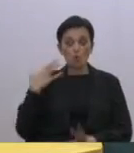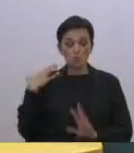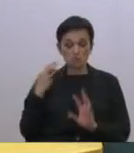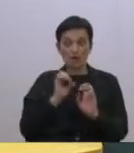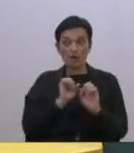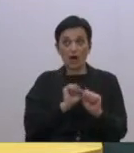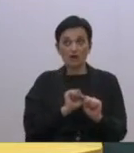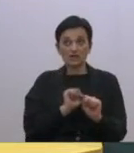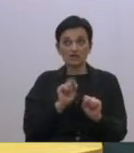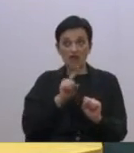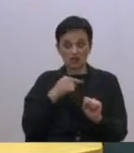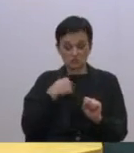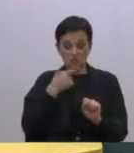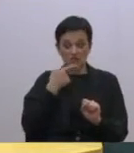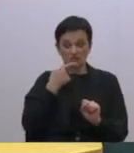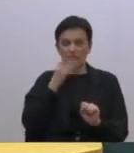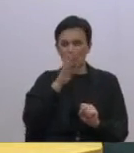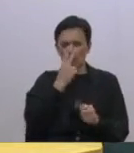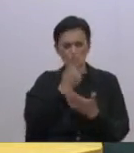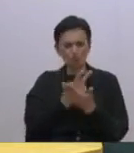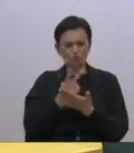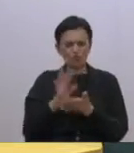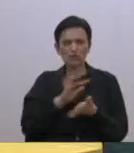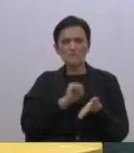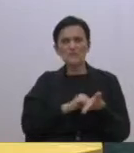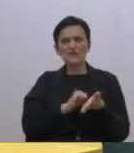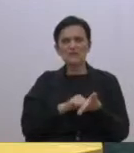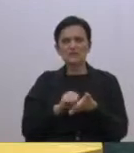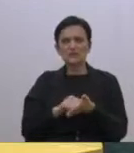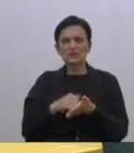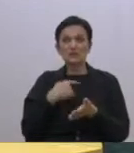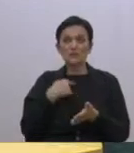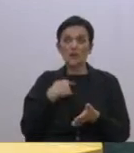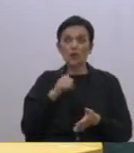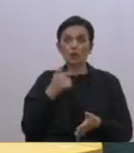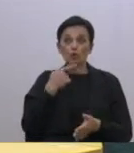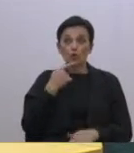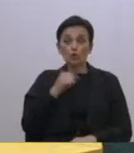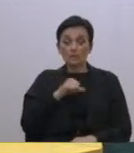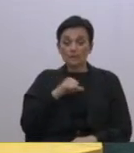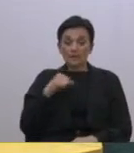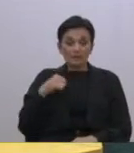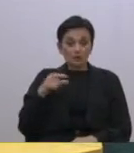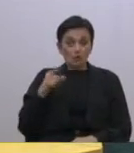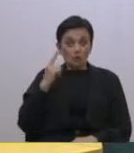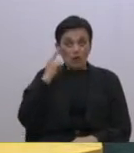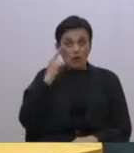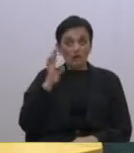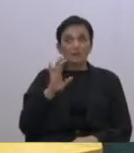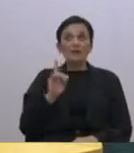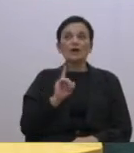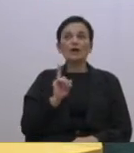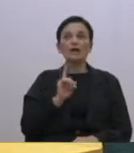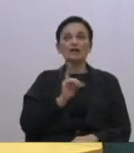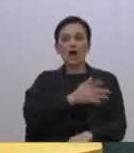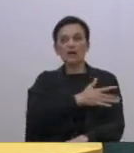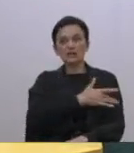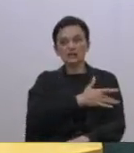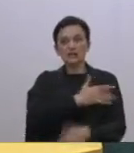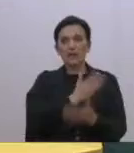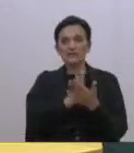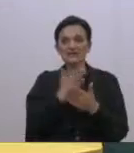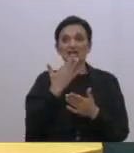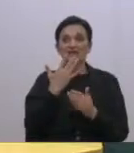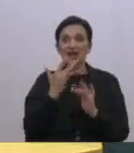აი იმას, რაც მე ვთქვი, მიუხედავად მიზეზებისა, მე როგორც ვახსენე, შეიძლება თვითონაც კი არესმით, რა დამსახურება აქვს